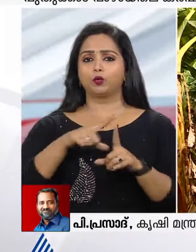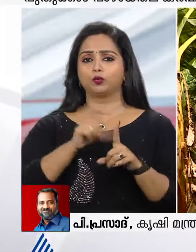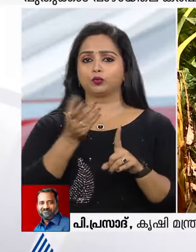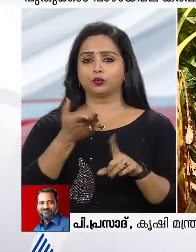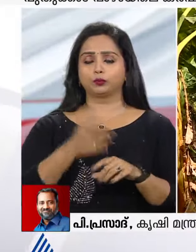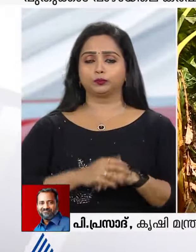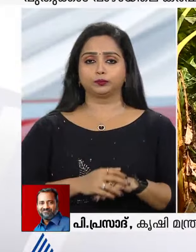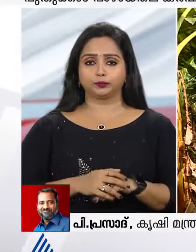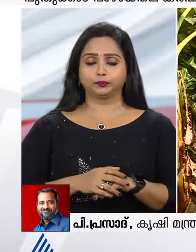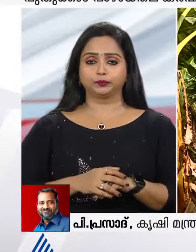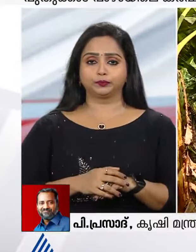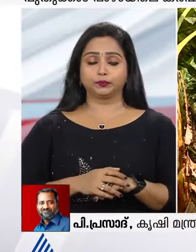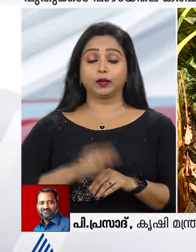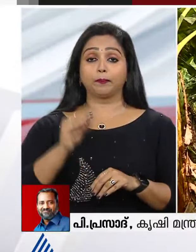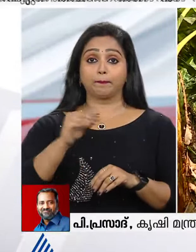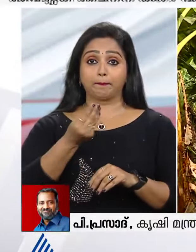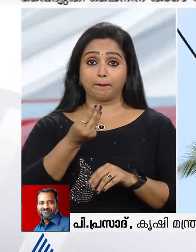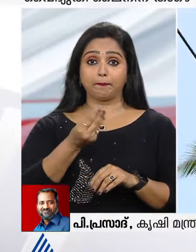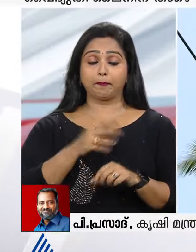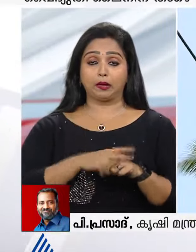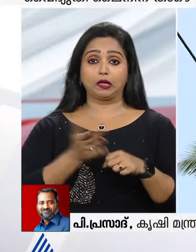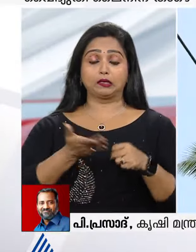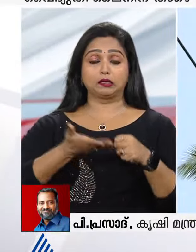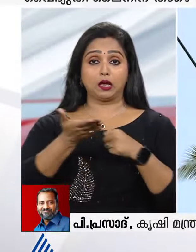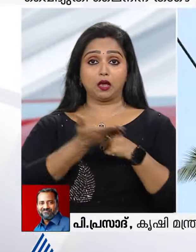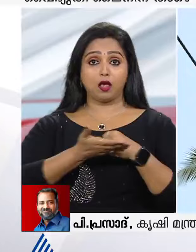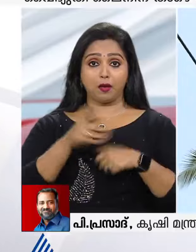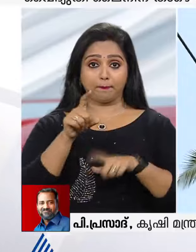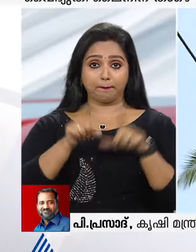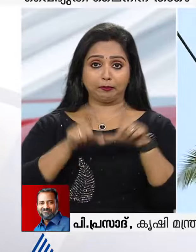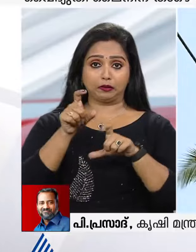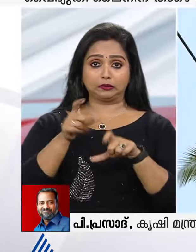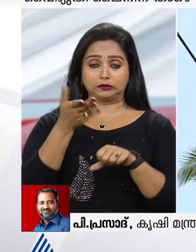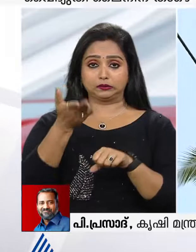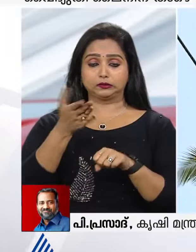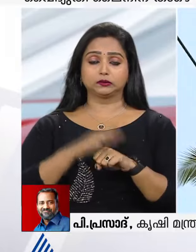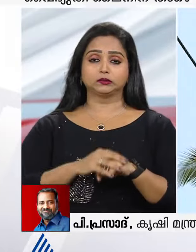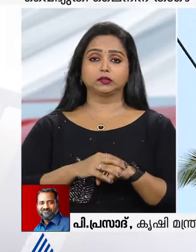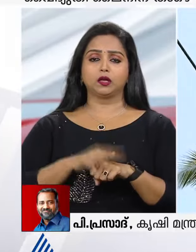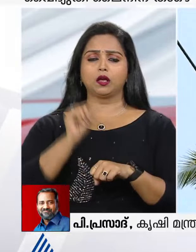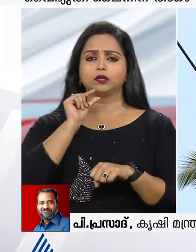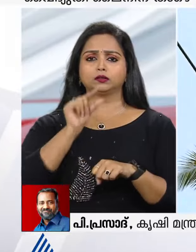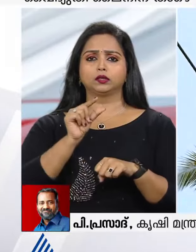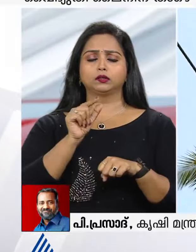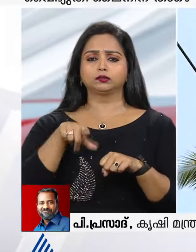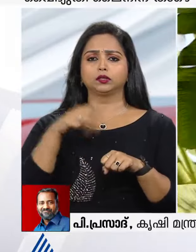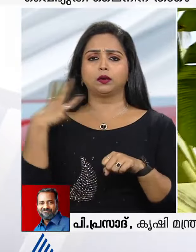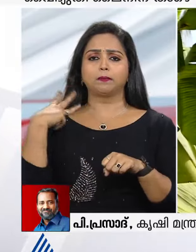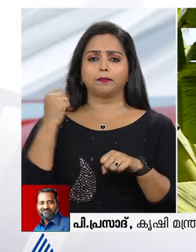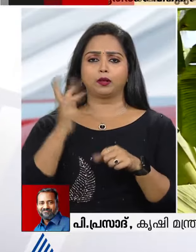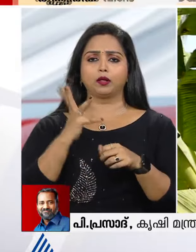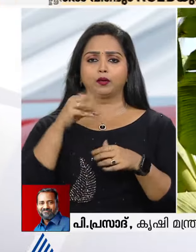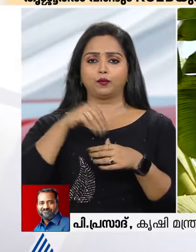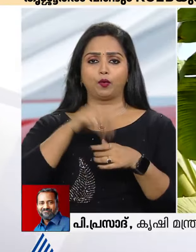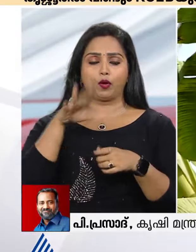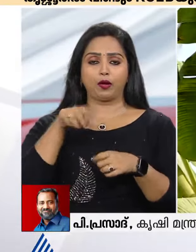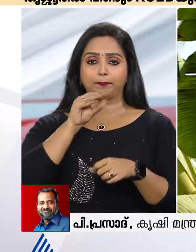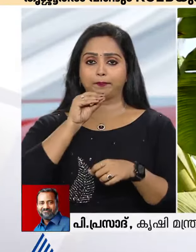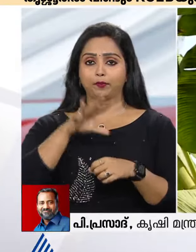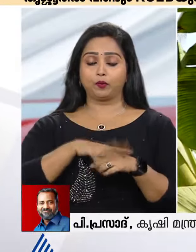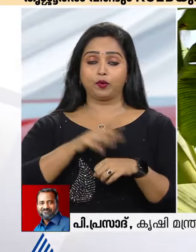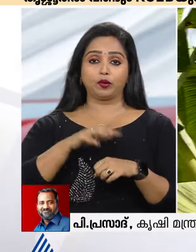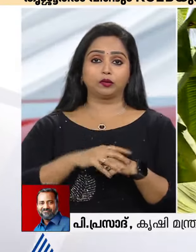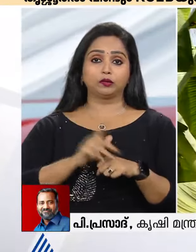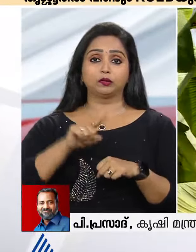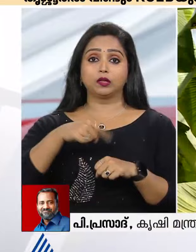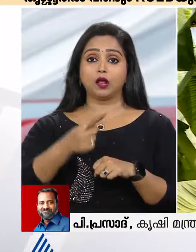നമ്മുടെ നല്ലൊരു കർഷകൻ കൂടിയാണ് നമ്മുടെ വൈദ്യുതി വകുപ്പ് മന്ത്രി കൃഷ്ണകുട്ടിയായിട്ടാണ് ഈ കാര്യം സംസാരിച്ചിട്ടുണ്ട്. അടിയന്തരമായി ഇടപെടാമെന്ന് അദ്ദേഹം പറഞ്ഞിട്ടുണ്ട്. നാളുകളിൽ